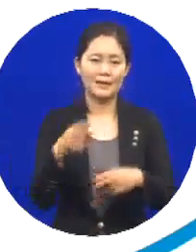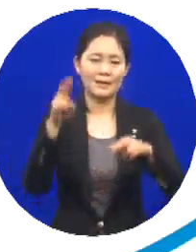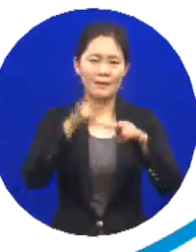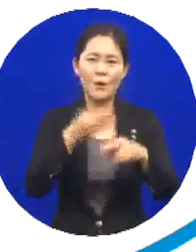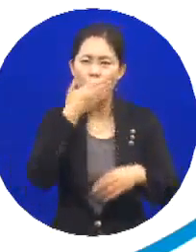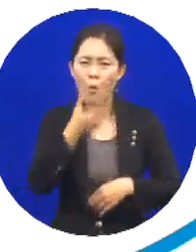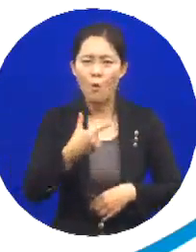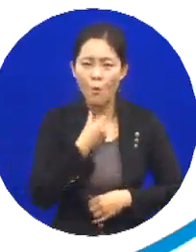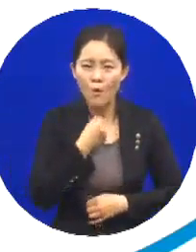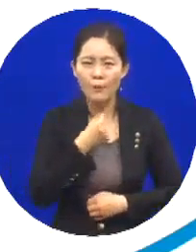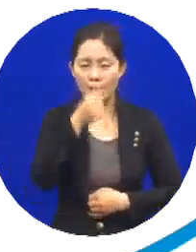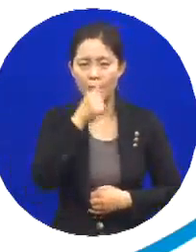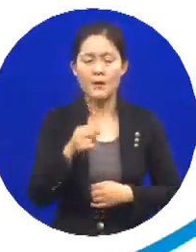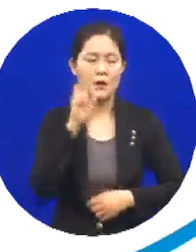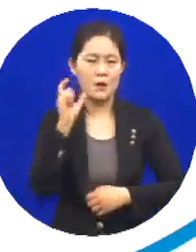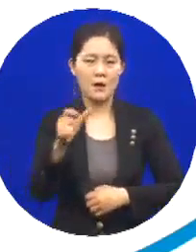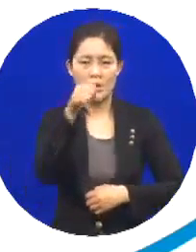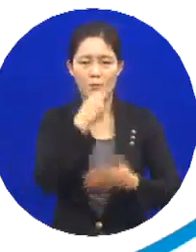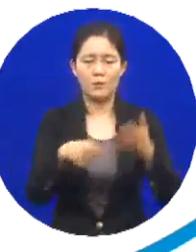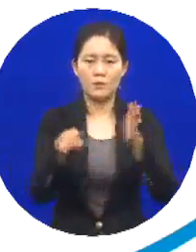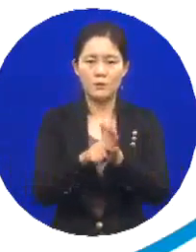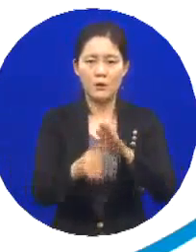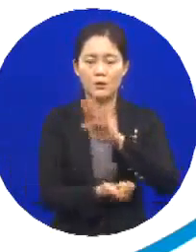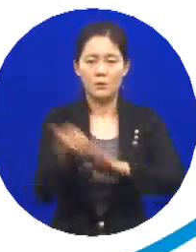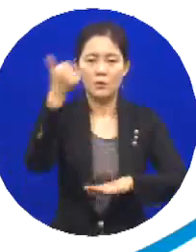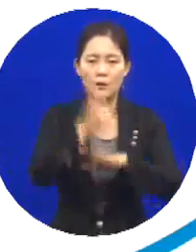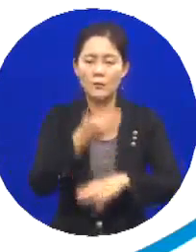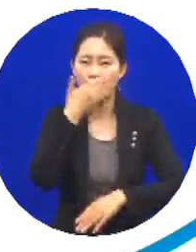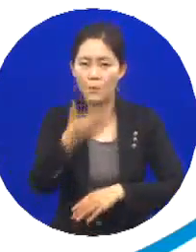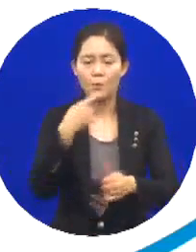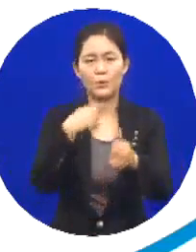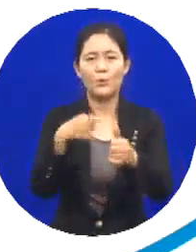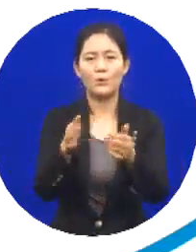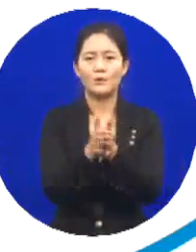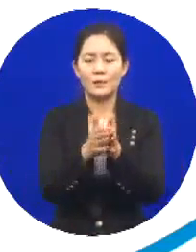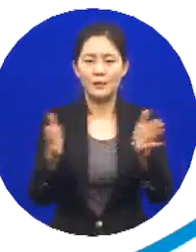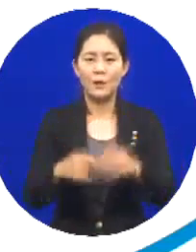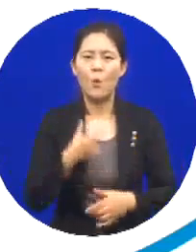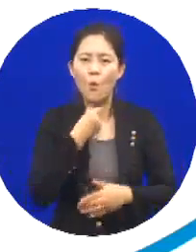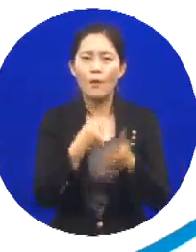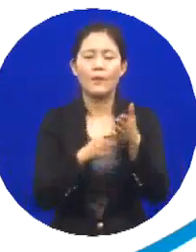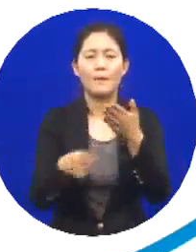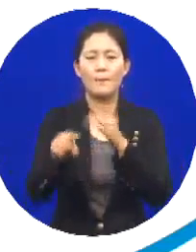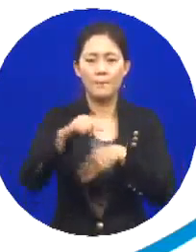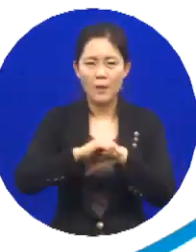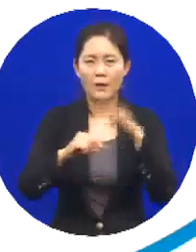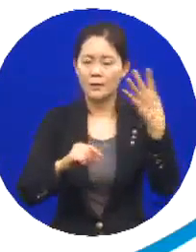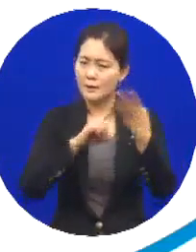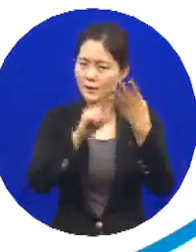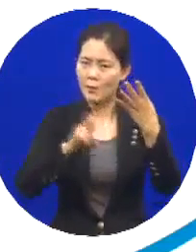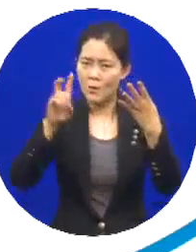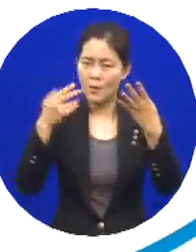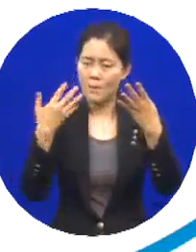재취업 희망자를 대상으로 취업 역량을 강화해 재취업에 성공할 수 있도록 돕는 교육을 실시합니다. 희망하시는 분들은